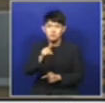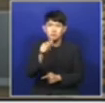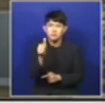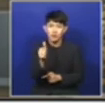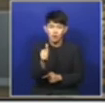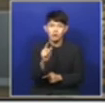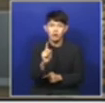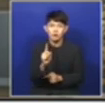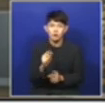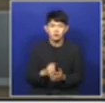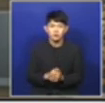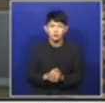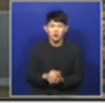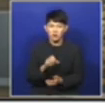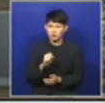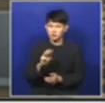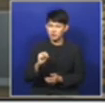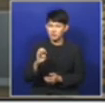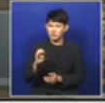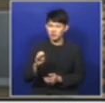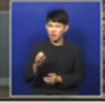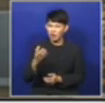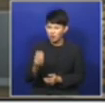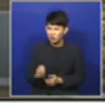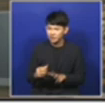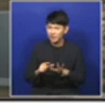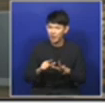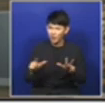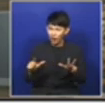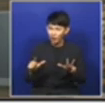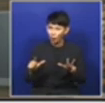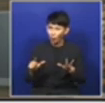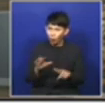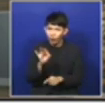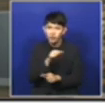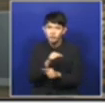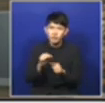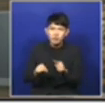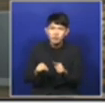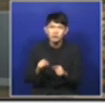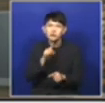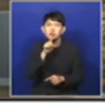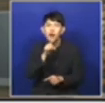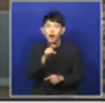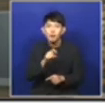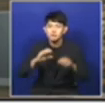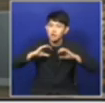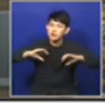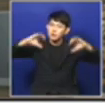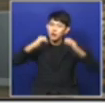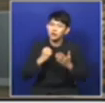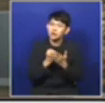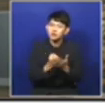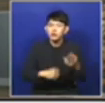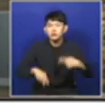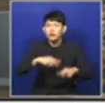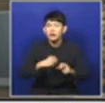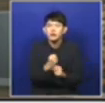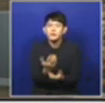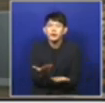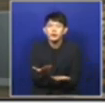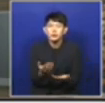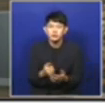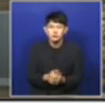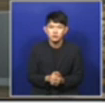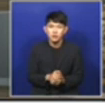แล้ว SME ที่เหลือ3ล้านกว่ารายซึ่งเป็นสัดส่วนถึง 90% นั้นเนี่ยรัฐจะดูแลเขาอย่างไรครับท่านประธานห